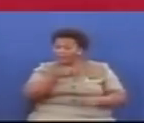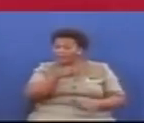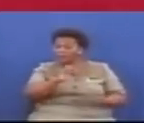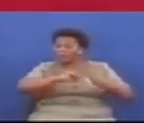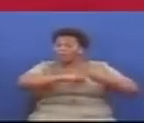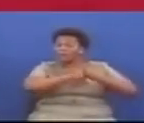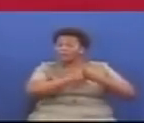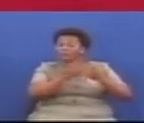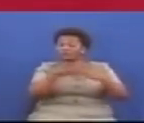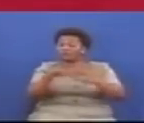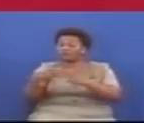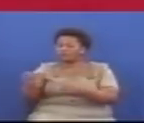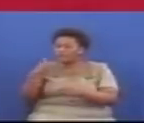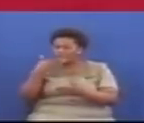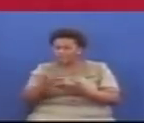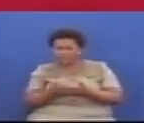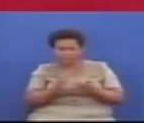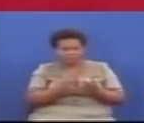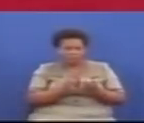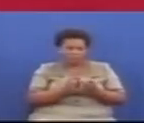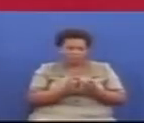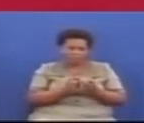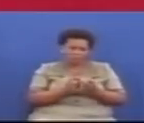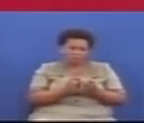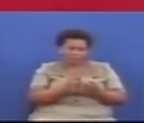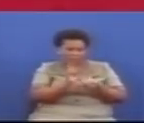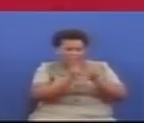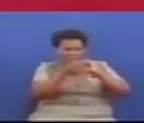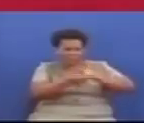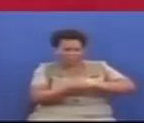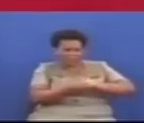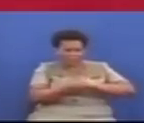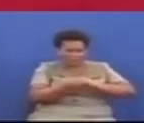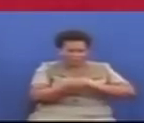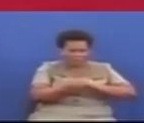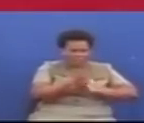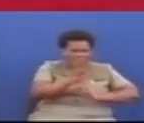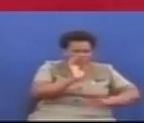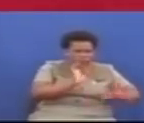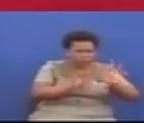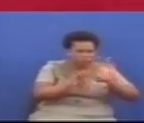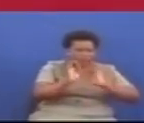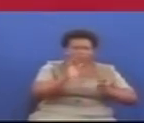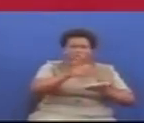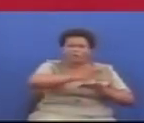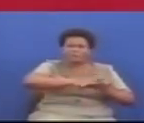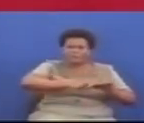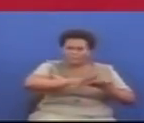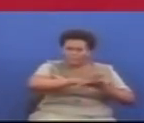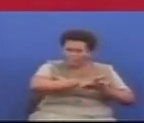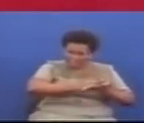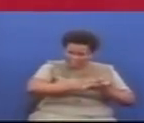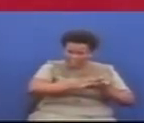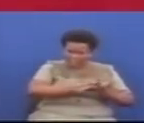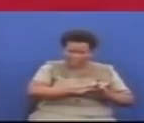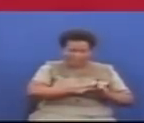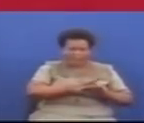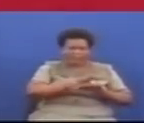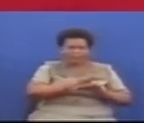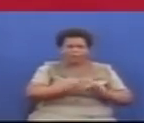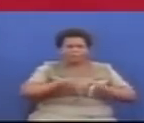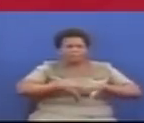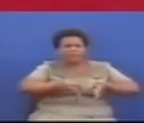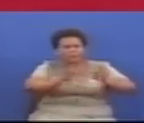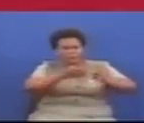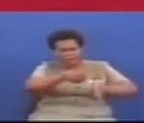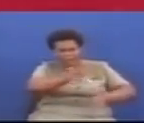zikiwemo mabadiliko ya usanifu wa tabaka la msingi wa tabaka kutoka usanifu wa awali wa G45